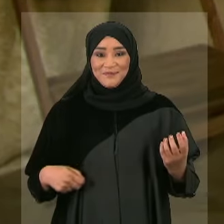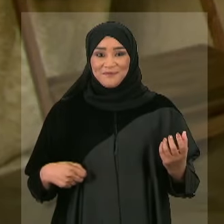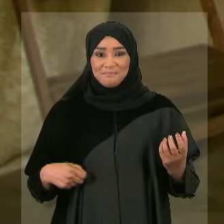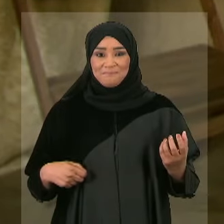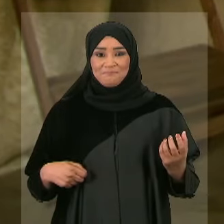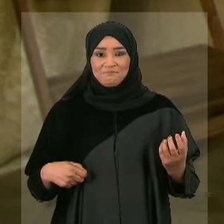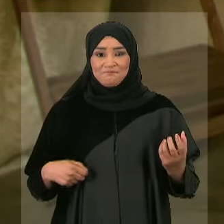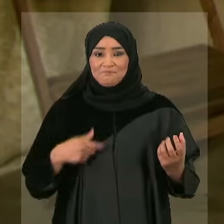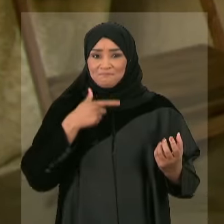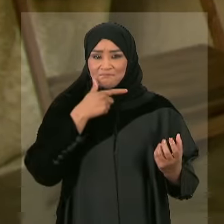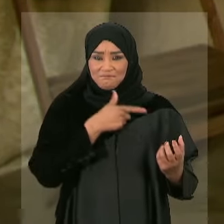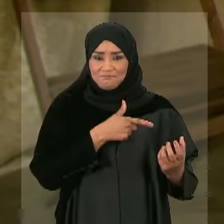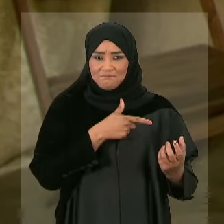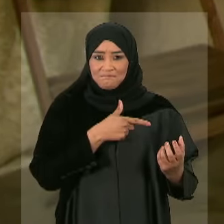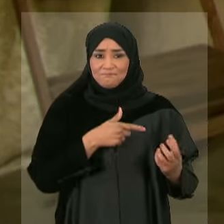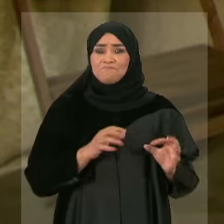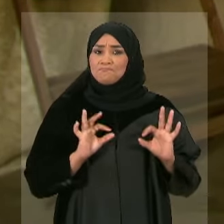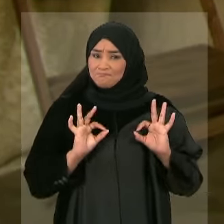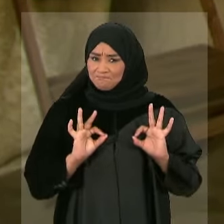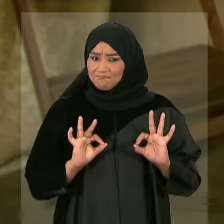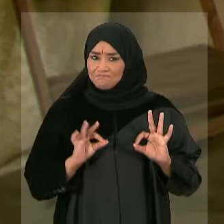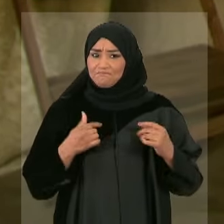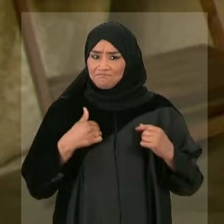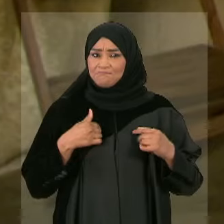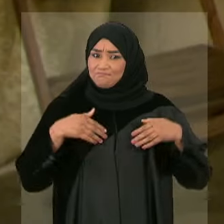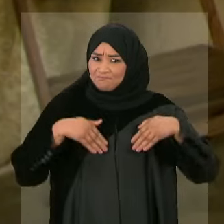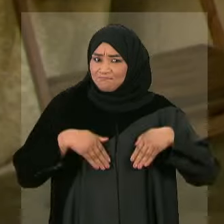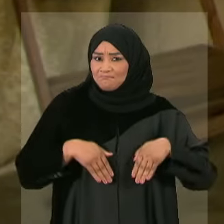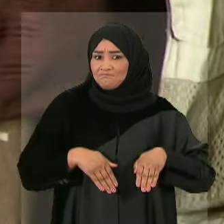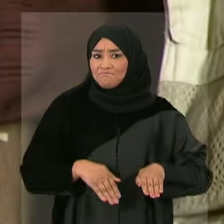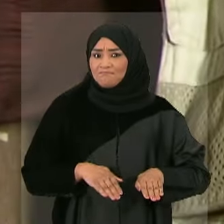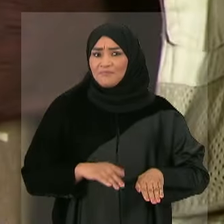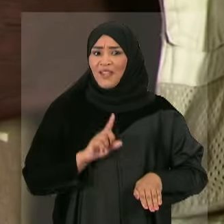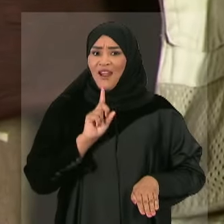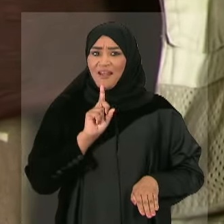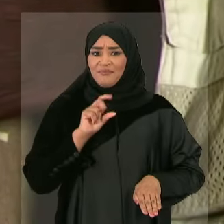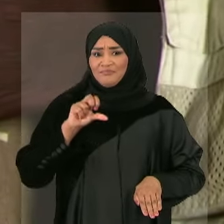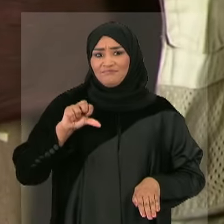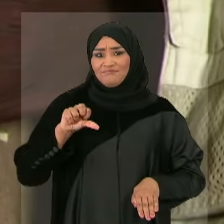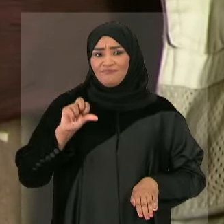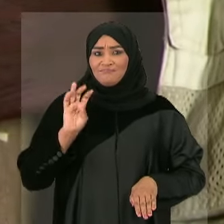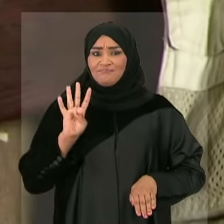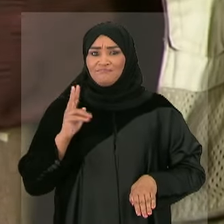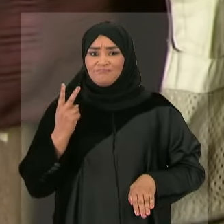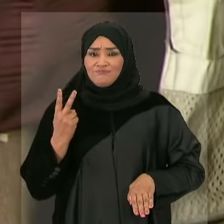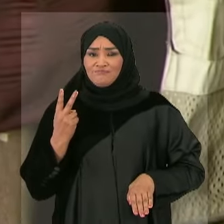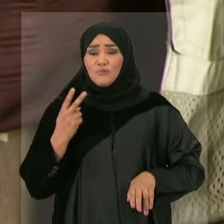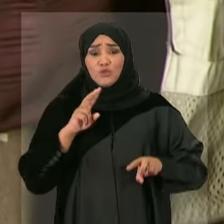مزبوط. أنا خلقت سنة 1942 بهذا العقد اللي أنتوا شايفينه، والسوق إلي بالنسبة إلي